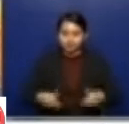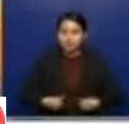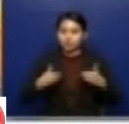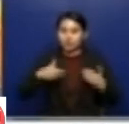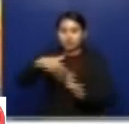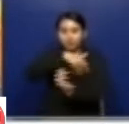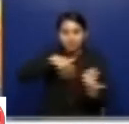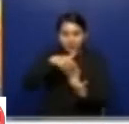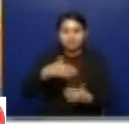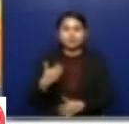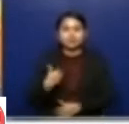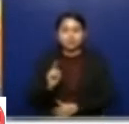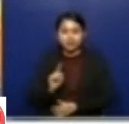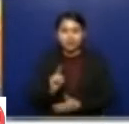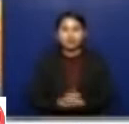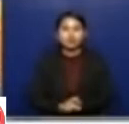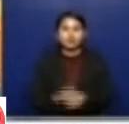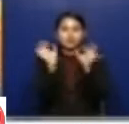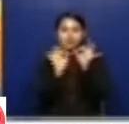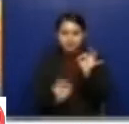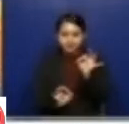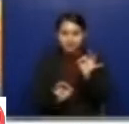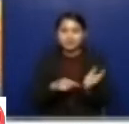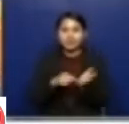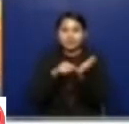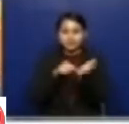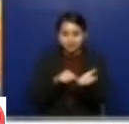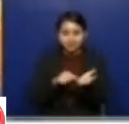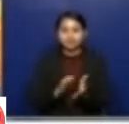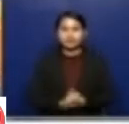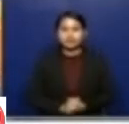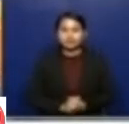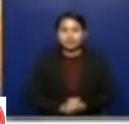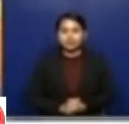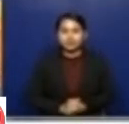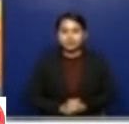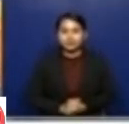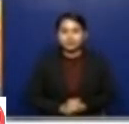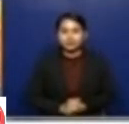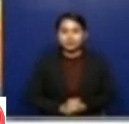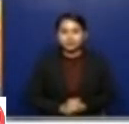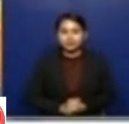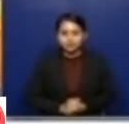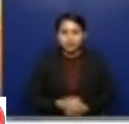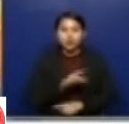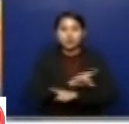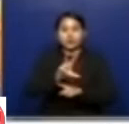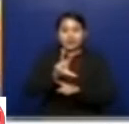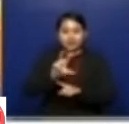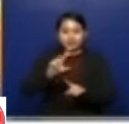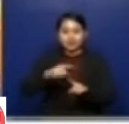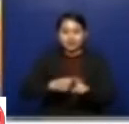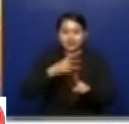ชาชนซึ่งมีเนื้อหาของญัตติเป็นลายลักษณ์อักษรดังต่อไปนี้ญัตติลงวันที่3กรกฎาค